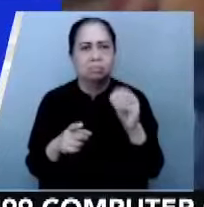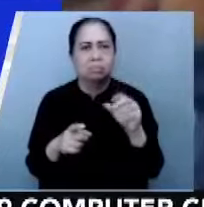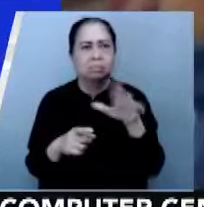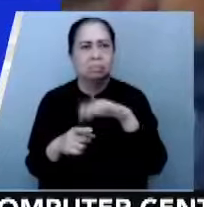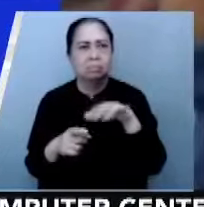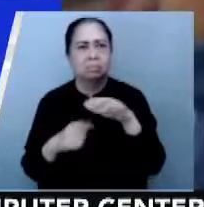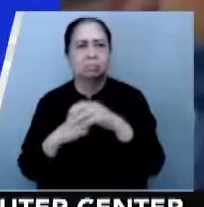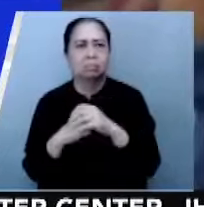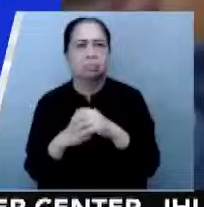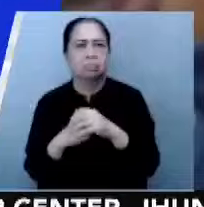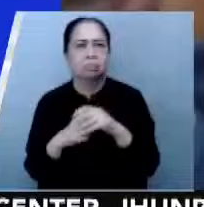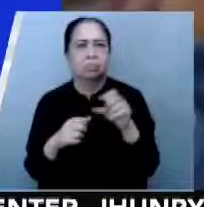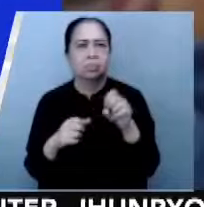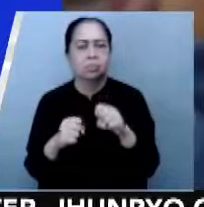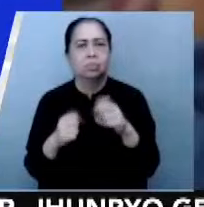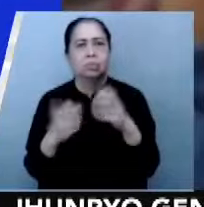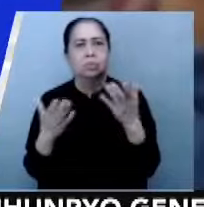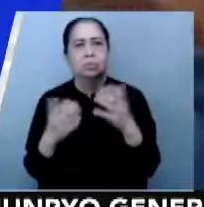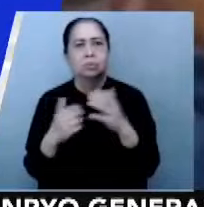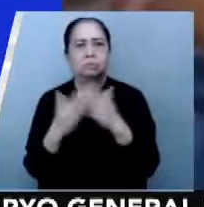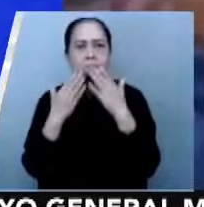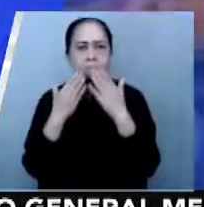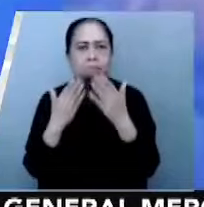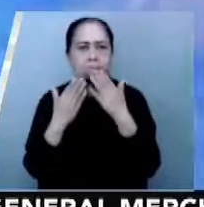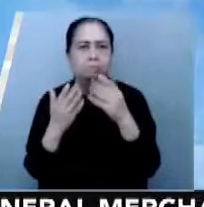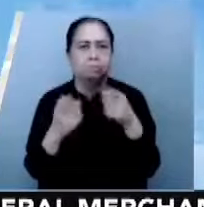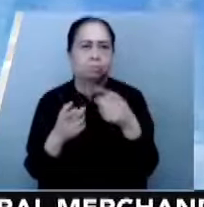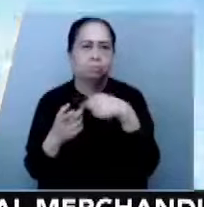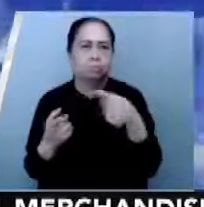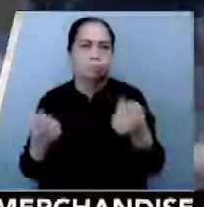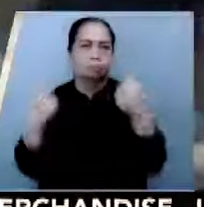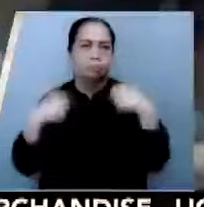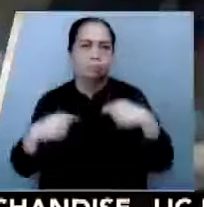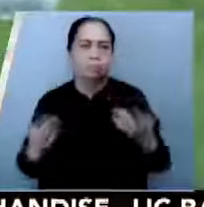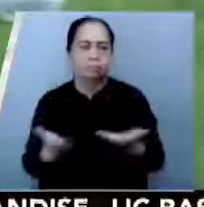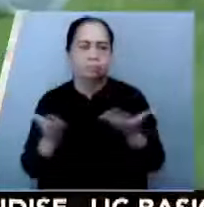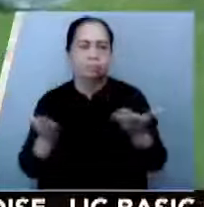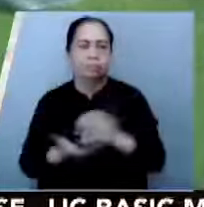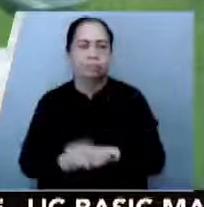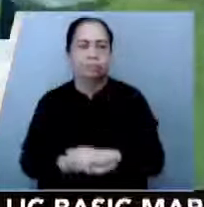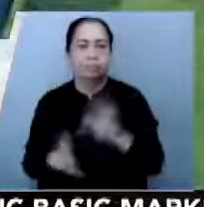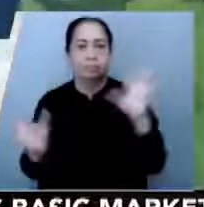Mapakisalamat kami kay pagada ka mga ni kanami. Sa kabuuan,